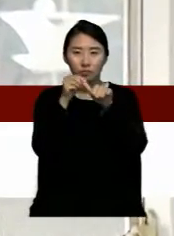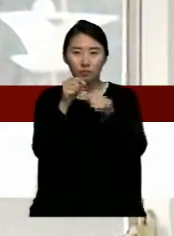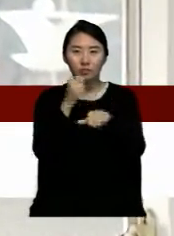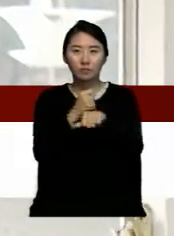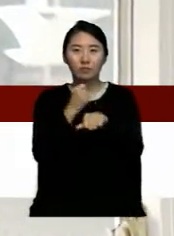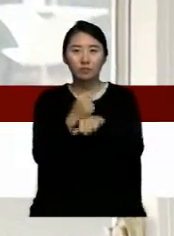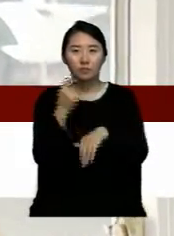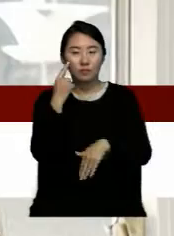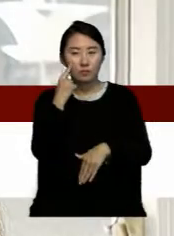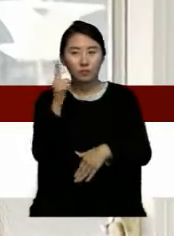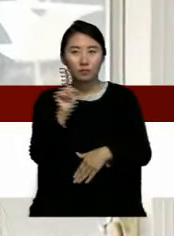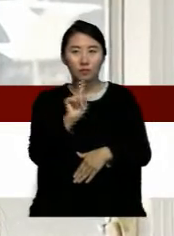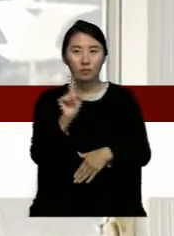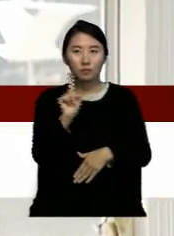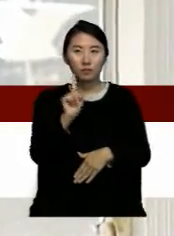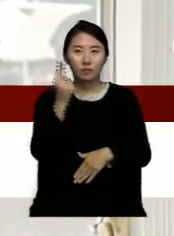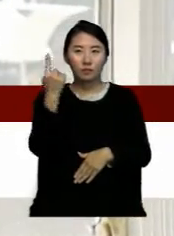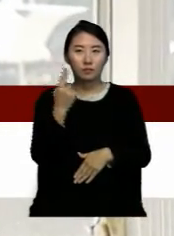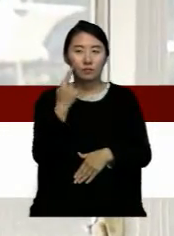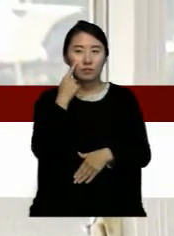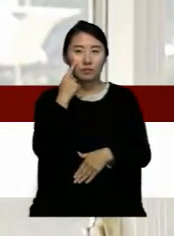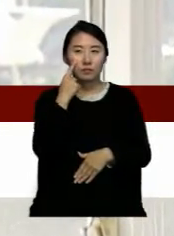한번 어떤지